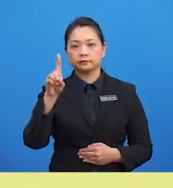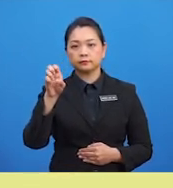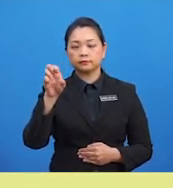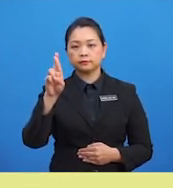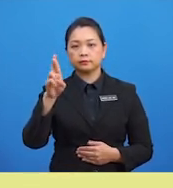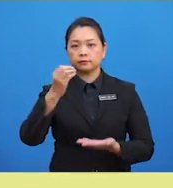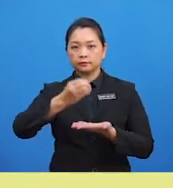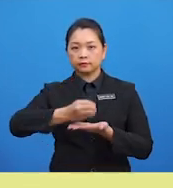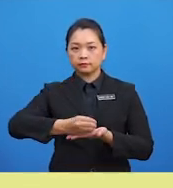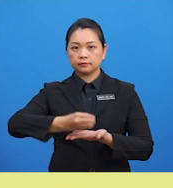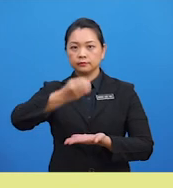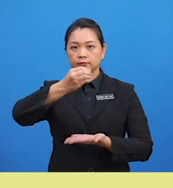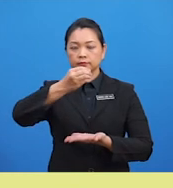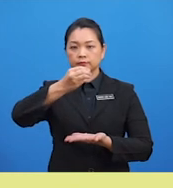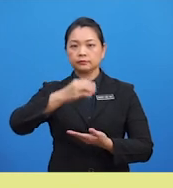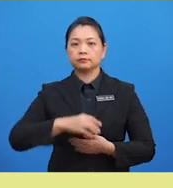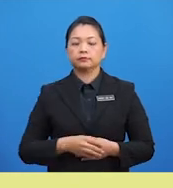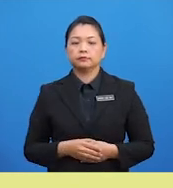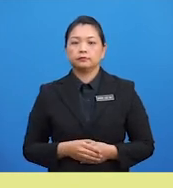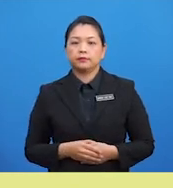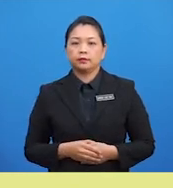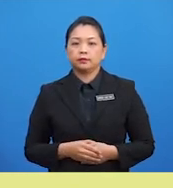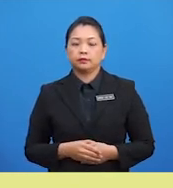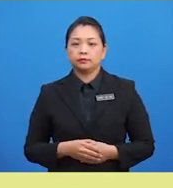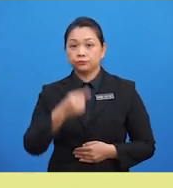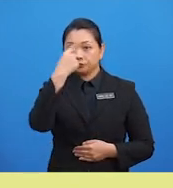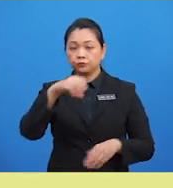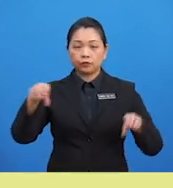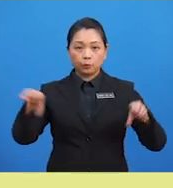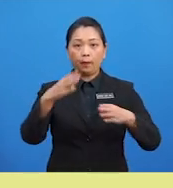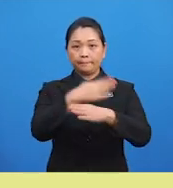Silinder digunakan untuk membuat silinder.